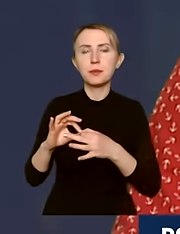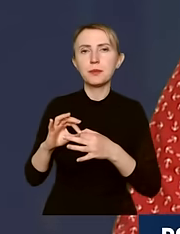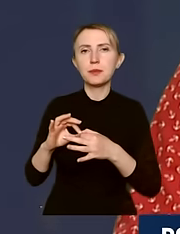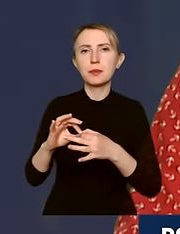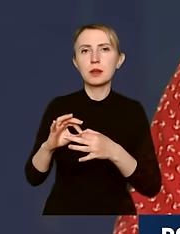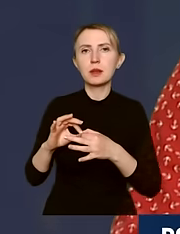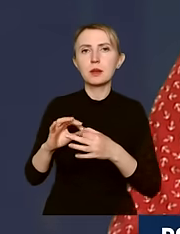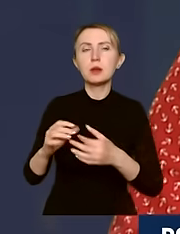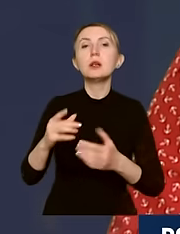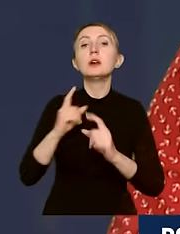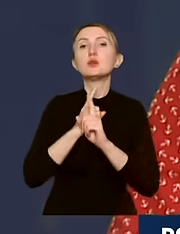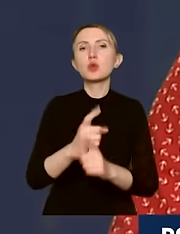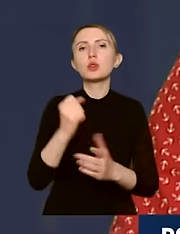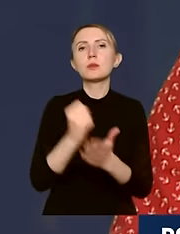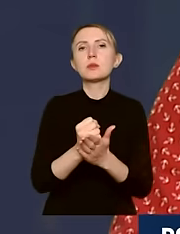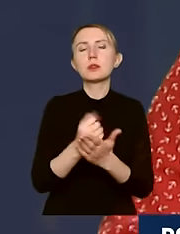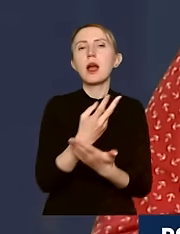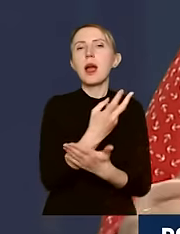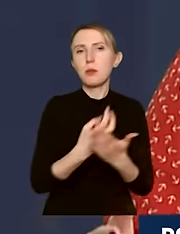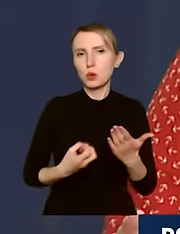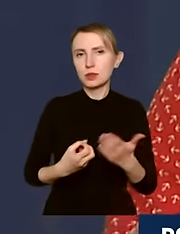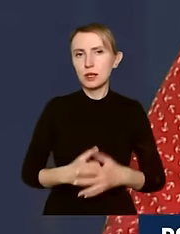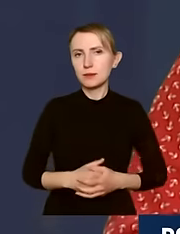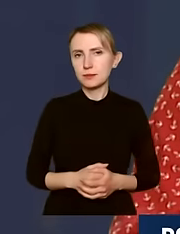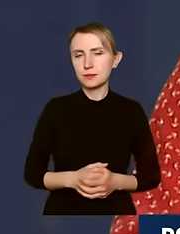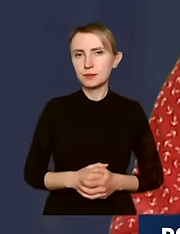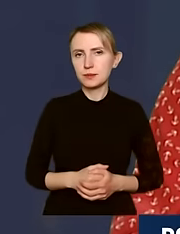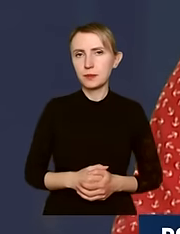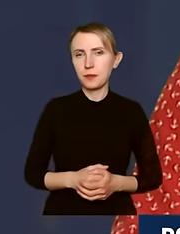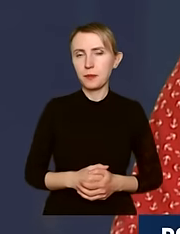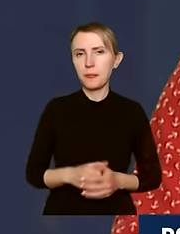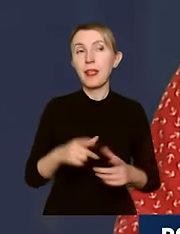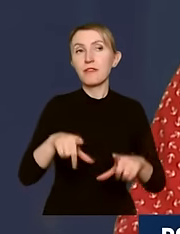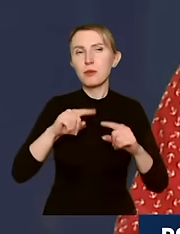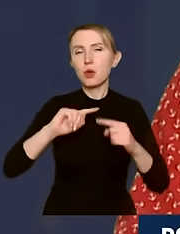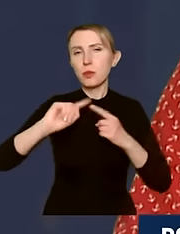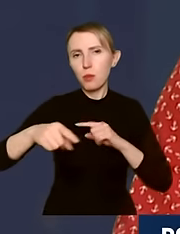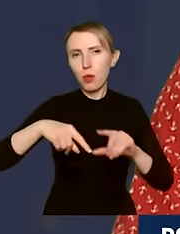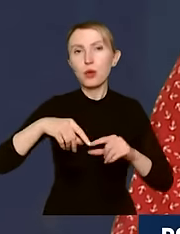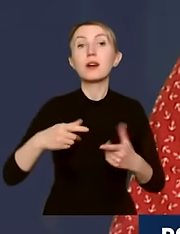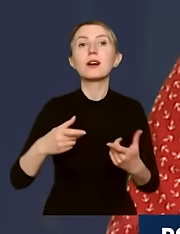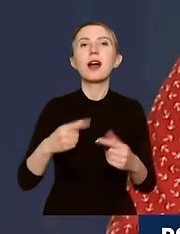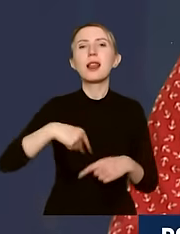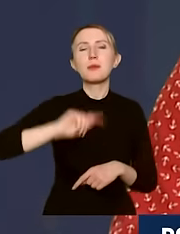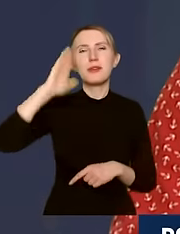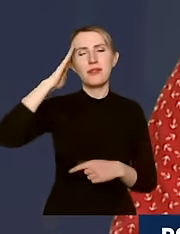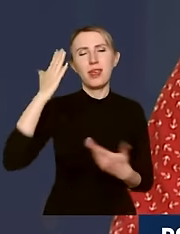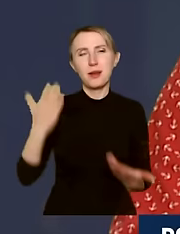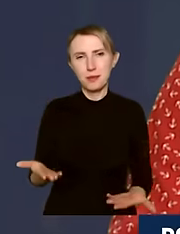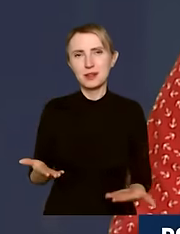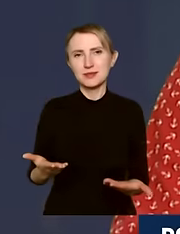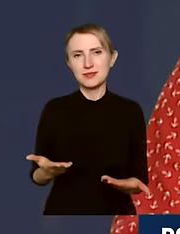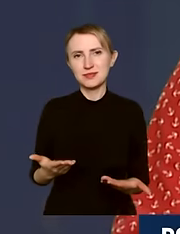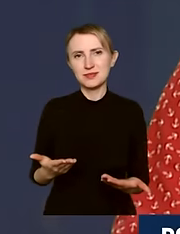legalizacji tych przepisów związanych z przerywaniem ciąży na wyborach. Mamy datę, natomiast no doskonale wiemy, że tutaj